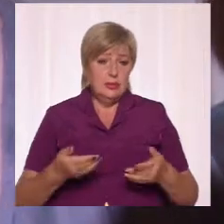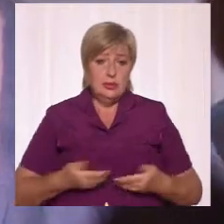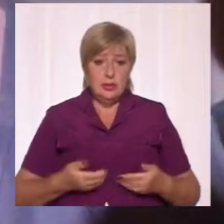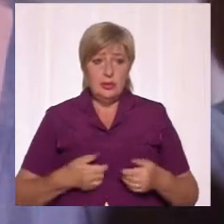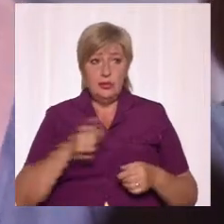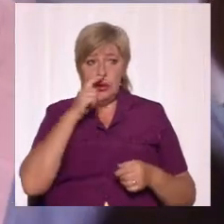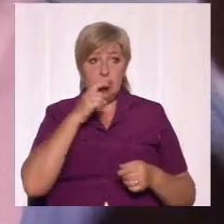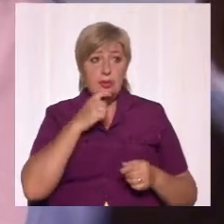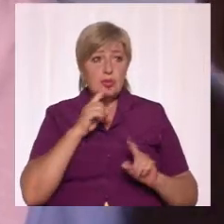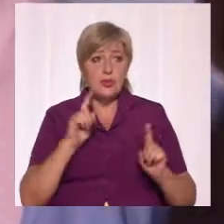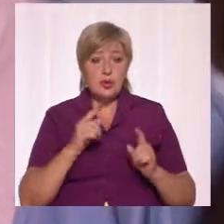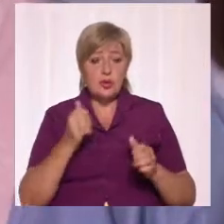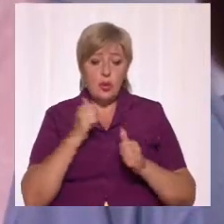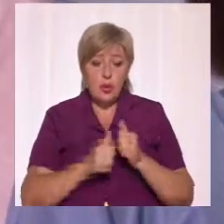ось такі